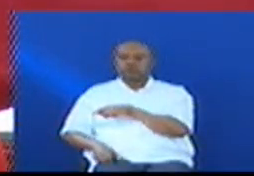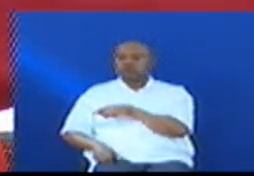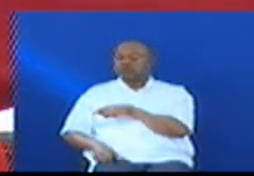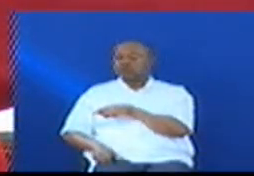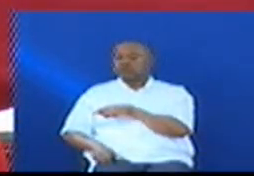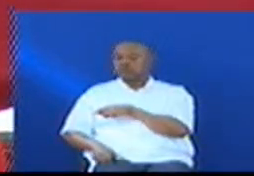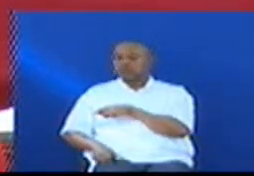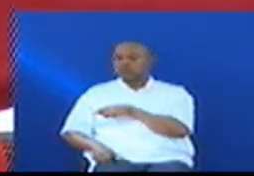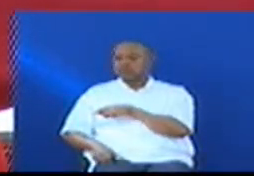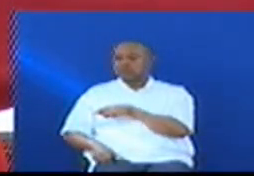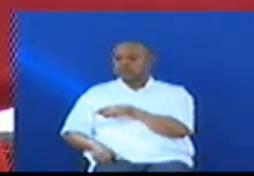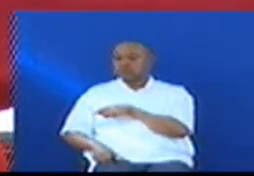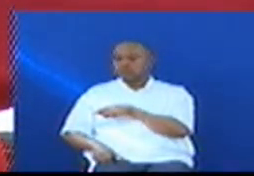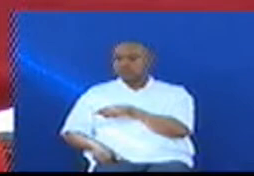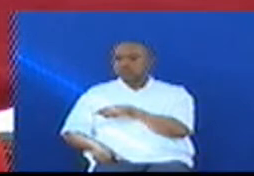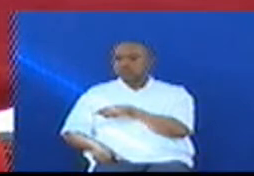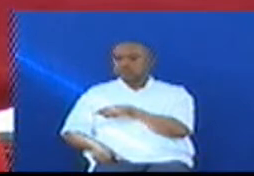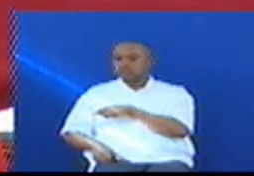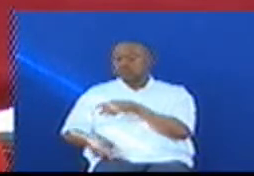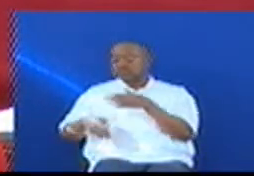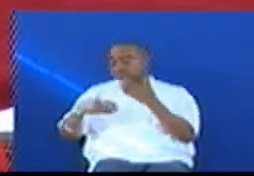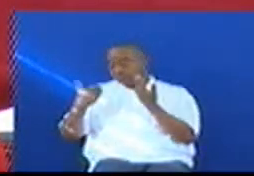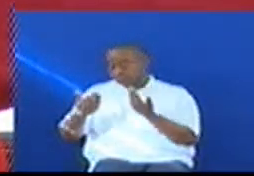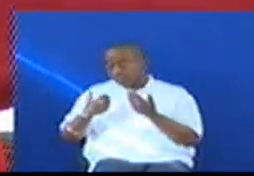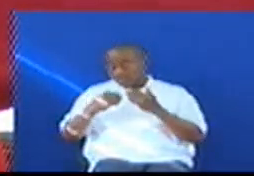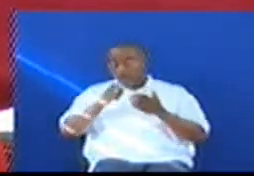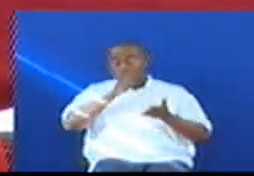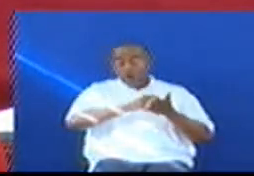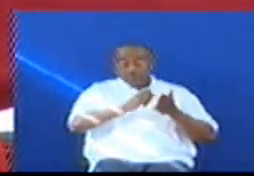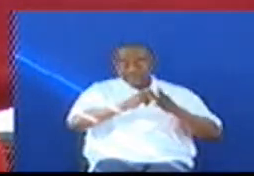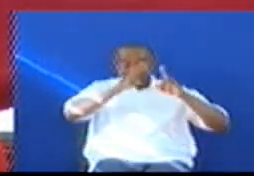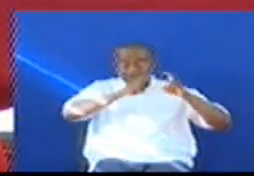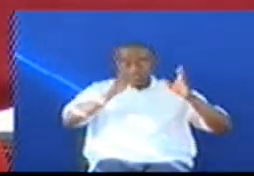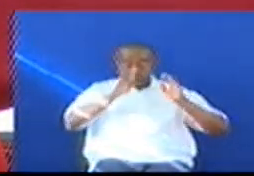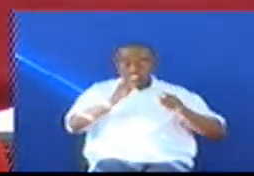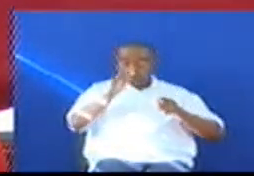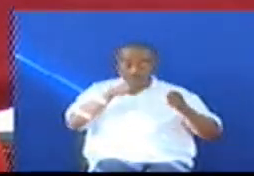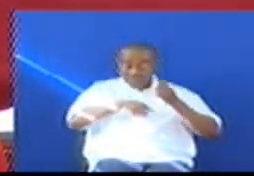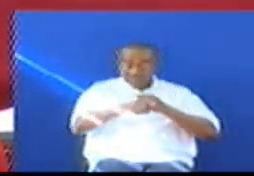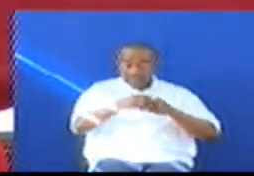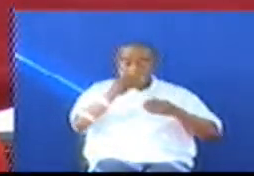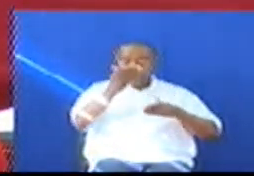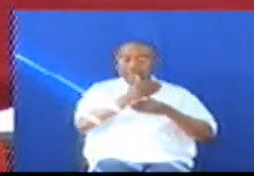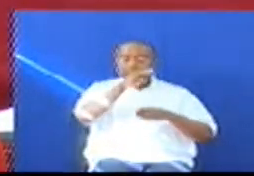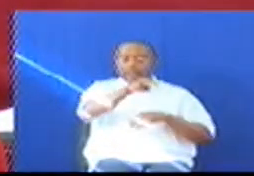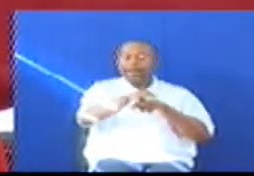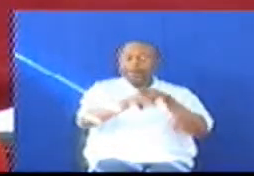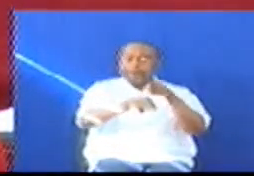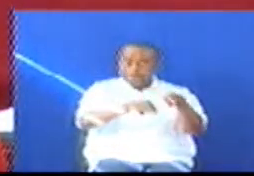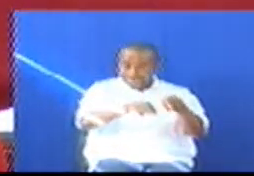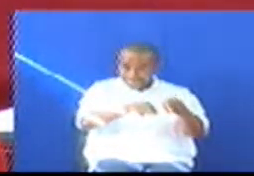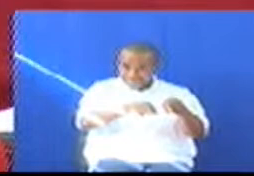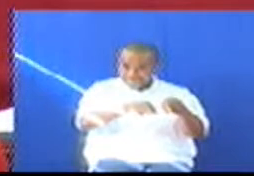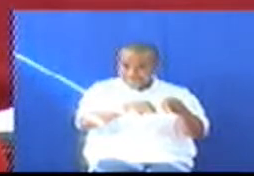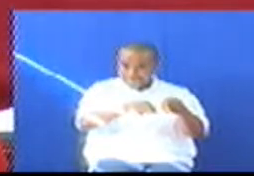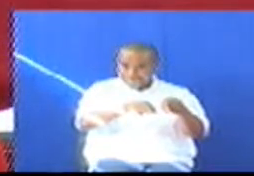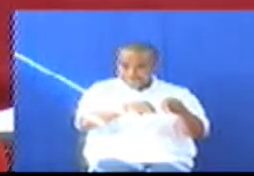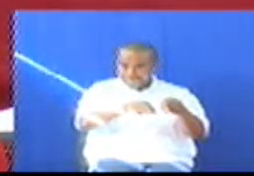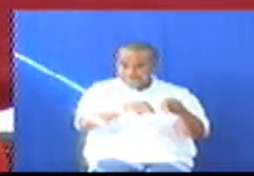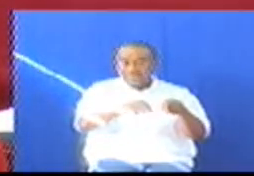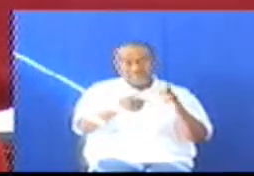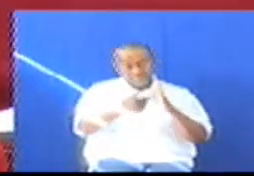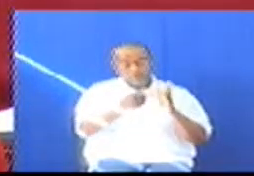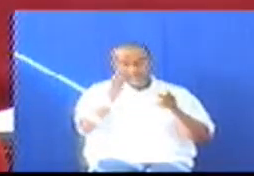Na walipokwenda ofisi ya CAG, walipokwenda Benki M ambao ndio walikuwa walipokwenda Azania